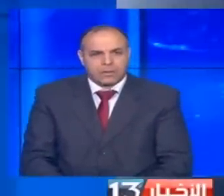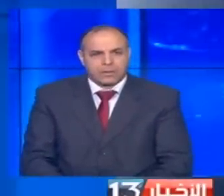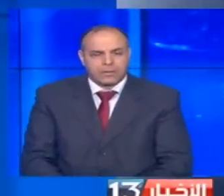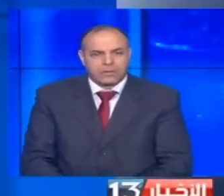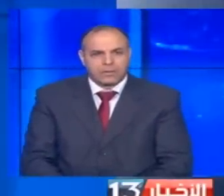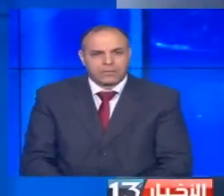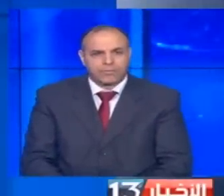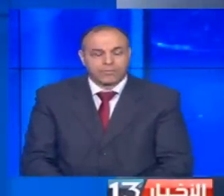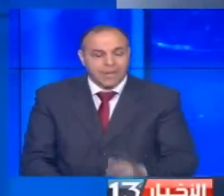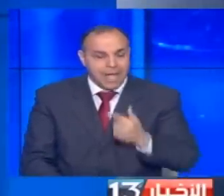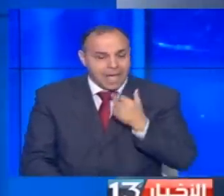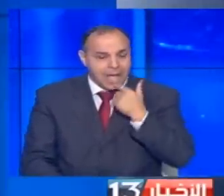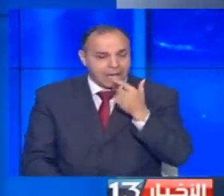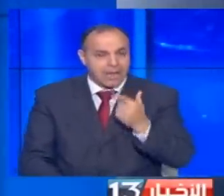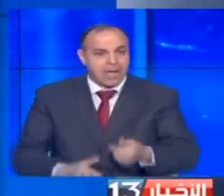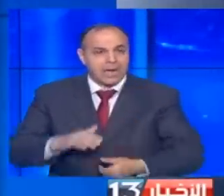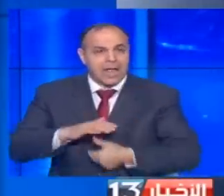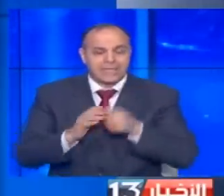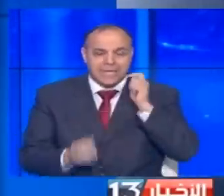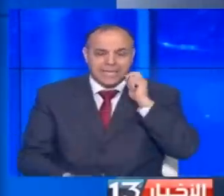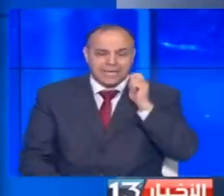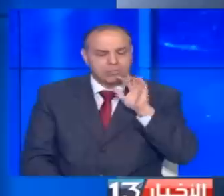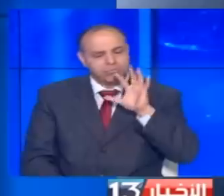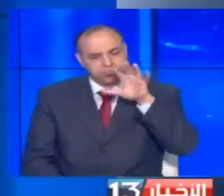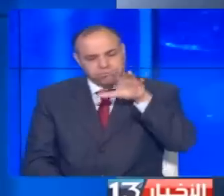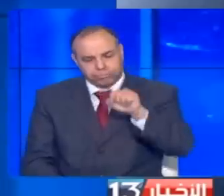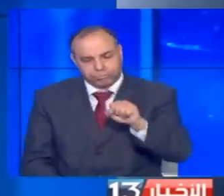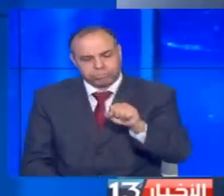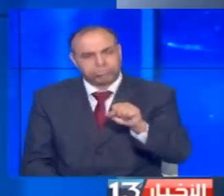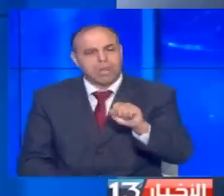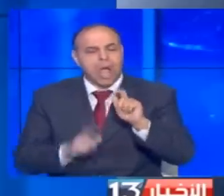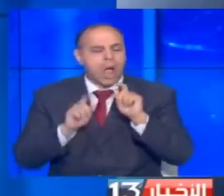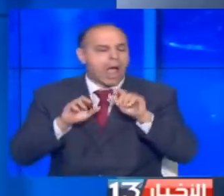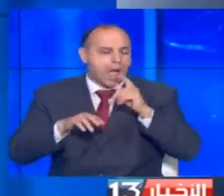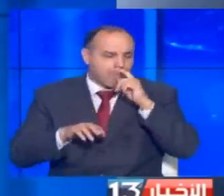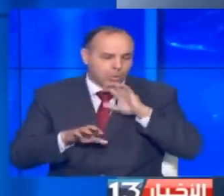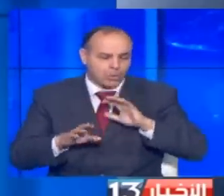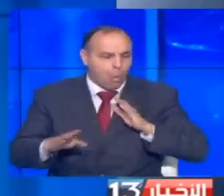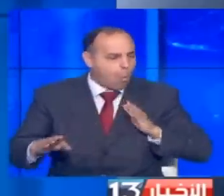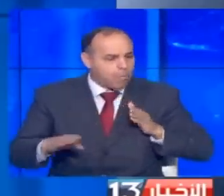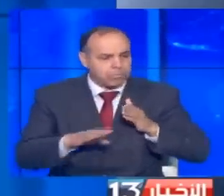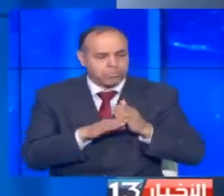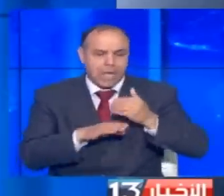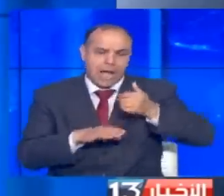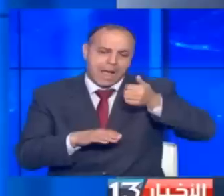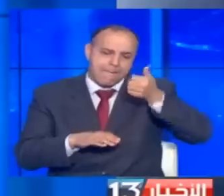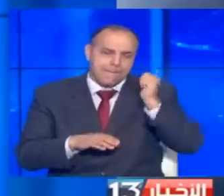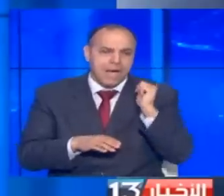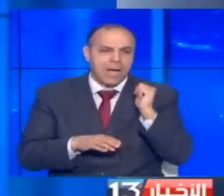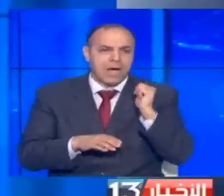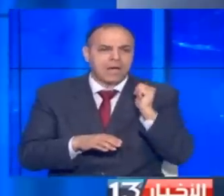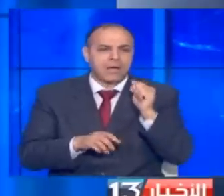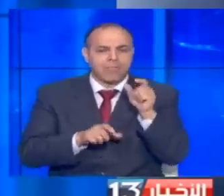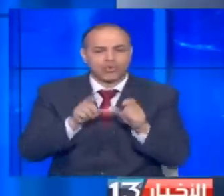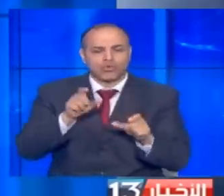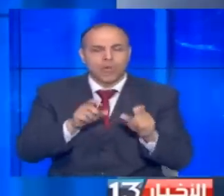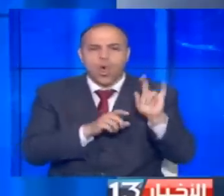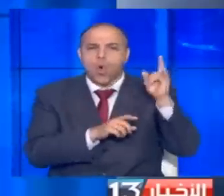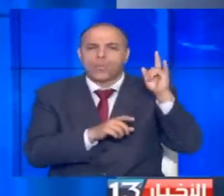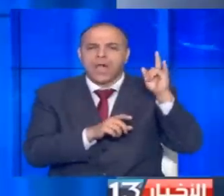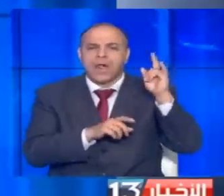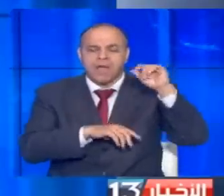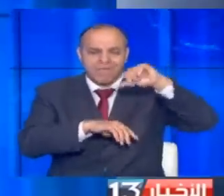اعلن اليوم الرئيس الكيني السيطره على الوضع الامني بعد الهجوم الذي استهدف امس مجمعا فندق يا